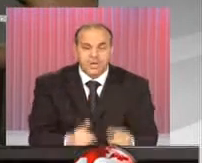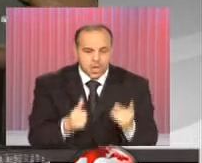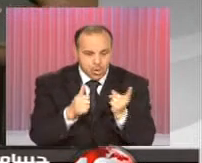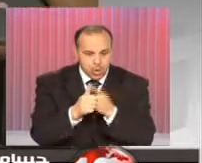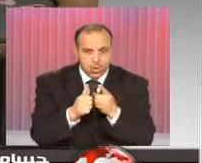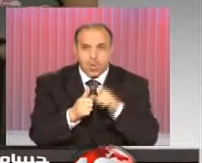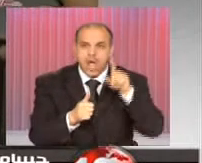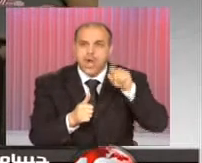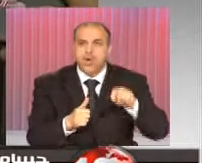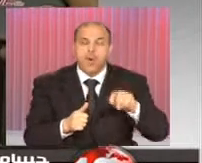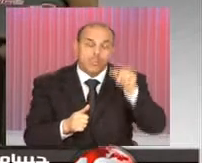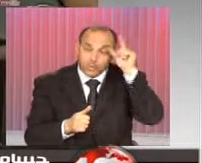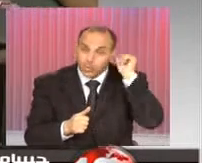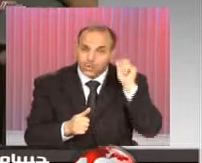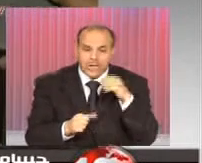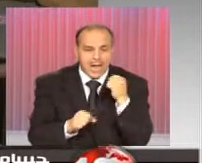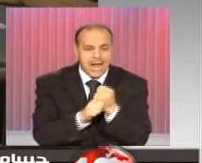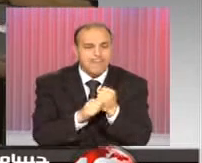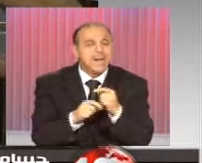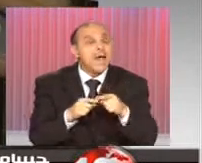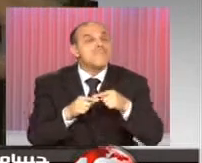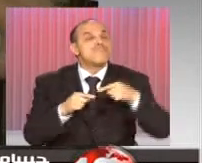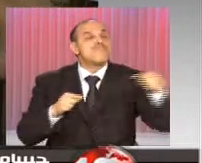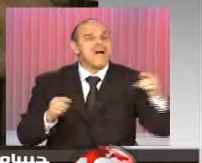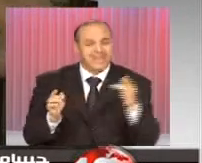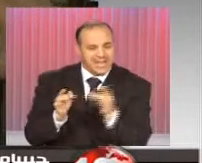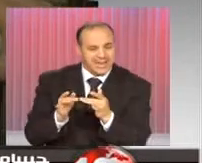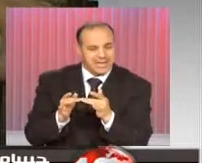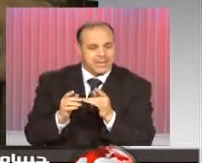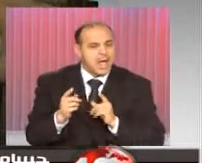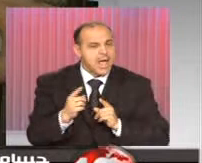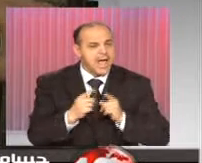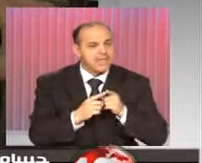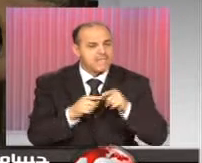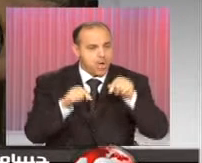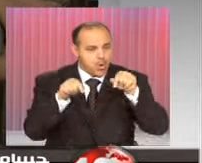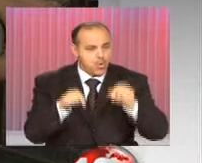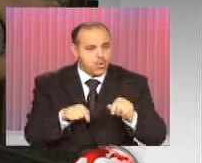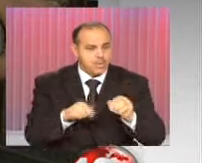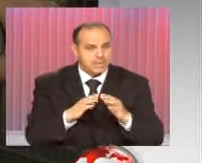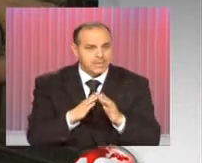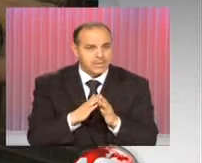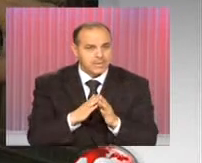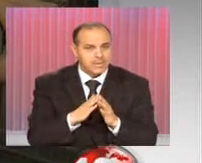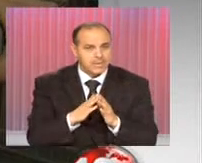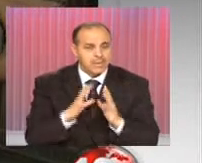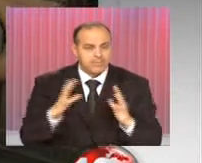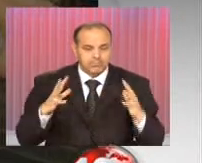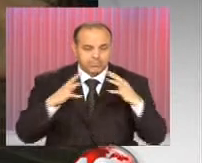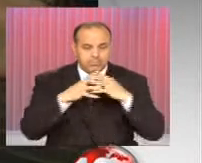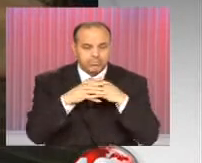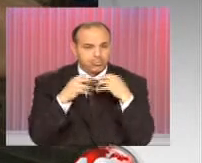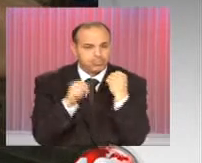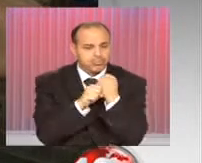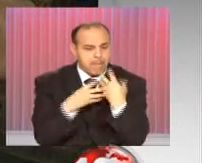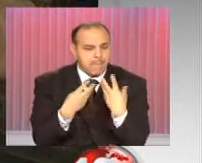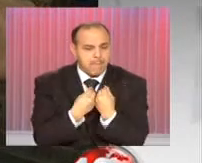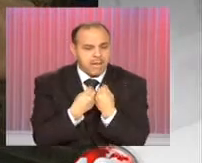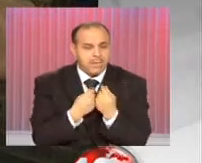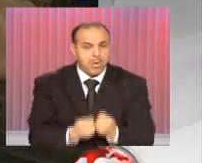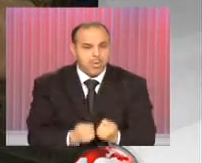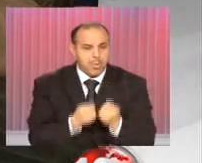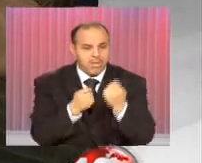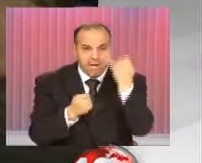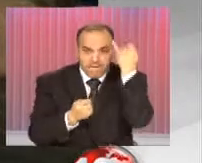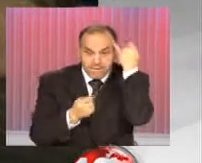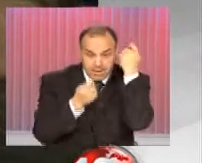يوم وطني للمراكز الجهوية للعمل عن بعد، الهدف من اليوم هذا هو توحيد الجهود وإعطاء